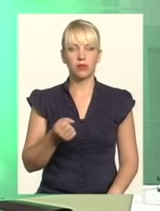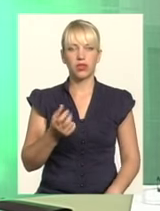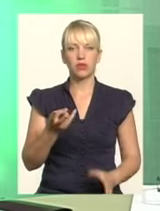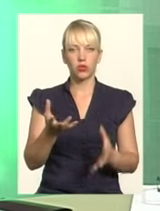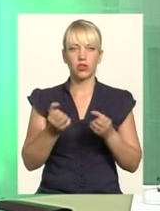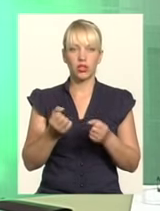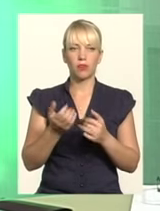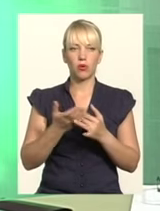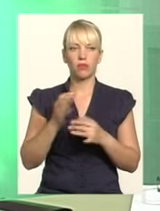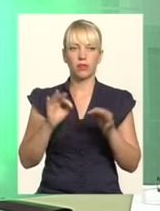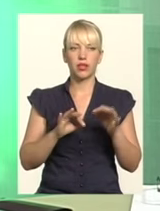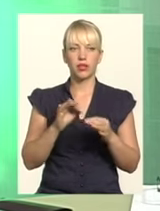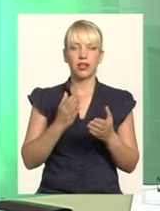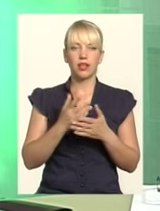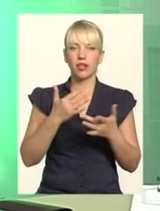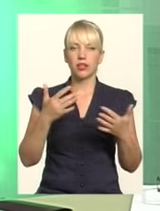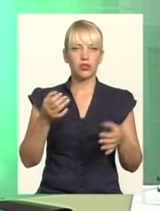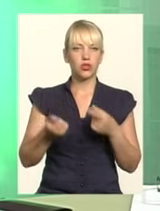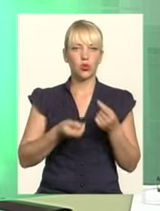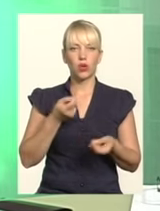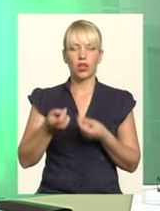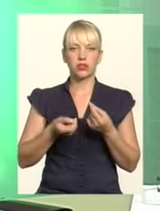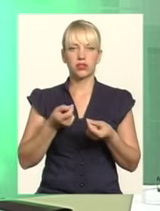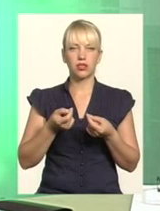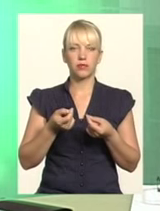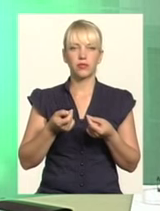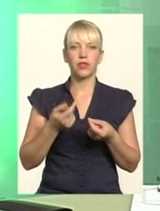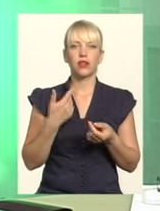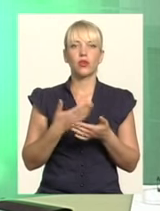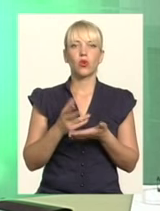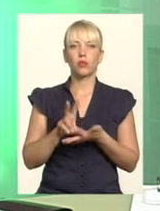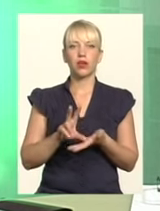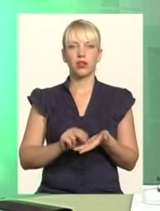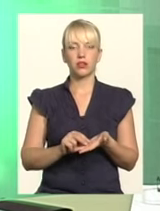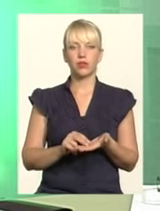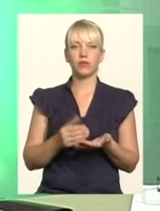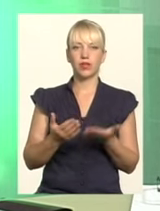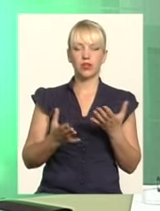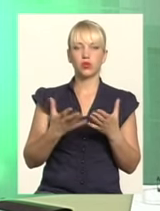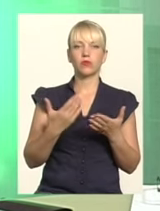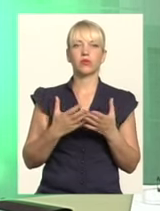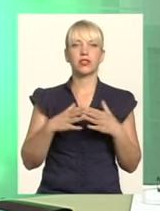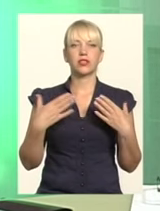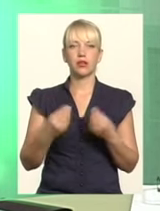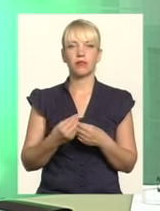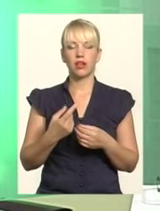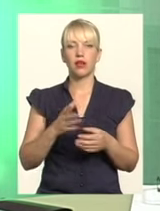Так, але знаєте, є різні нюанси. Різні нюанси. Ну, до прикладу, якщо взяти, сім'я складалася з